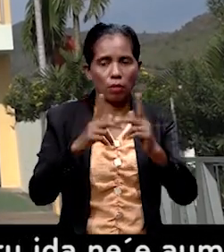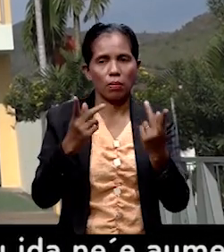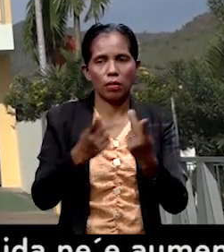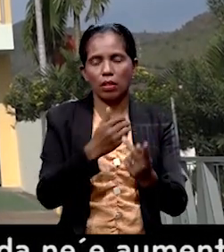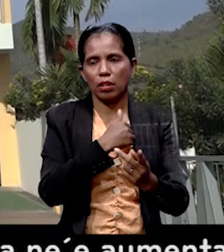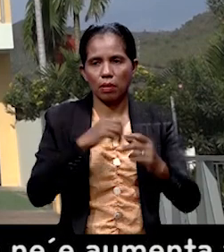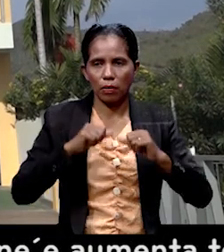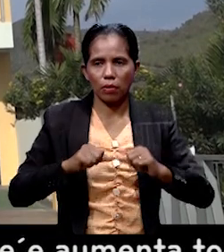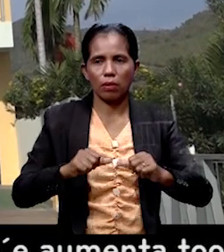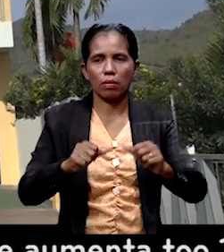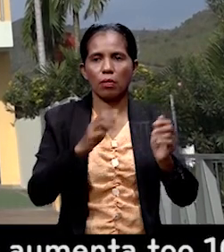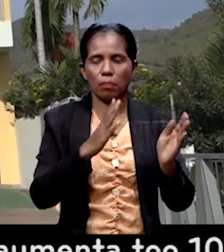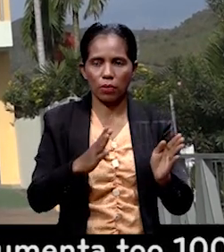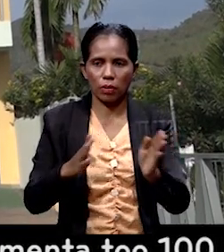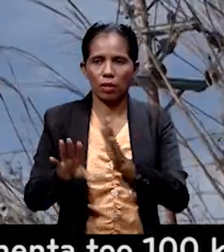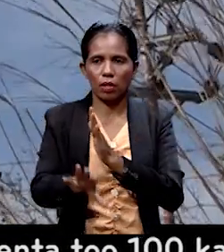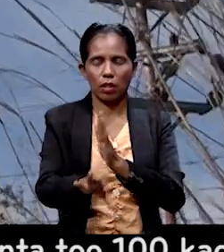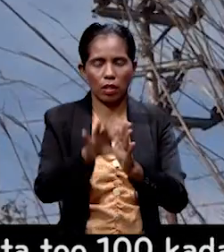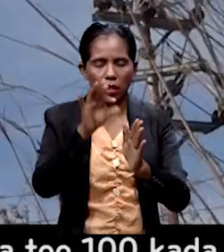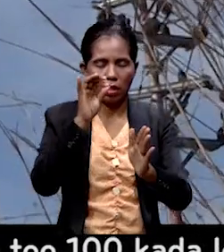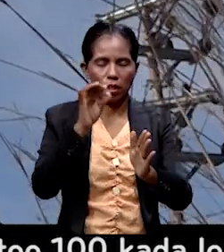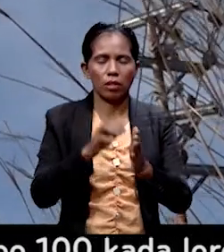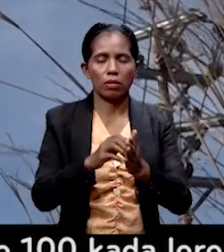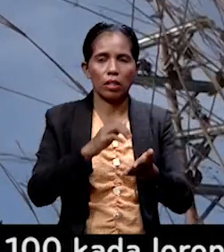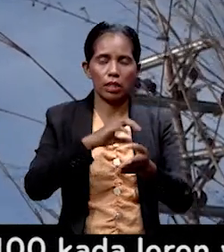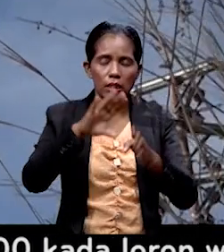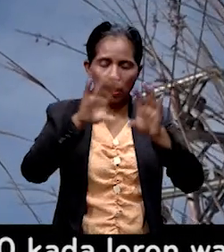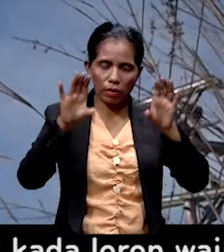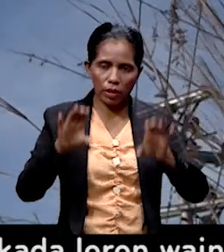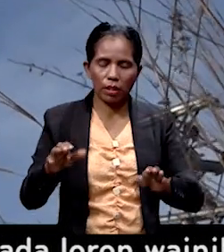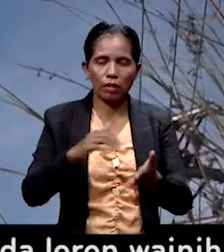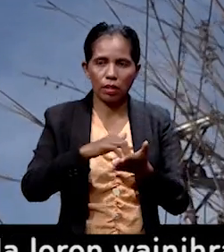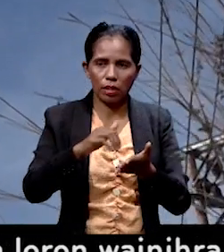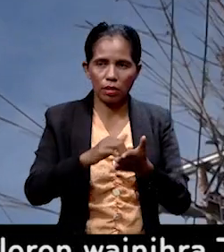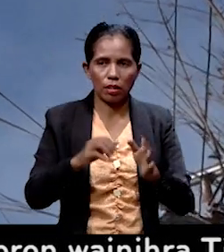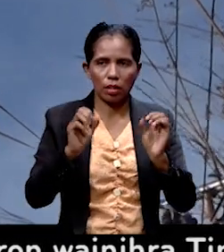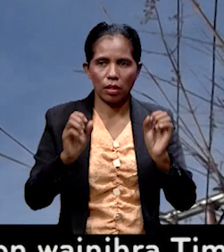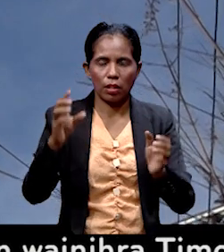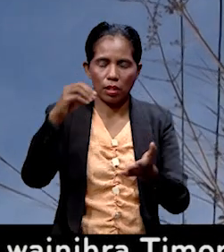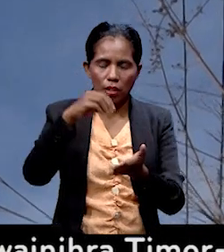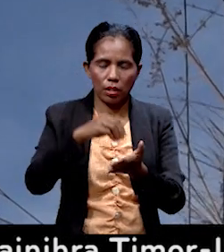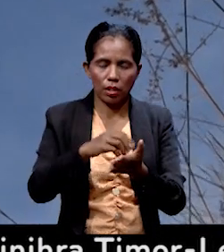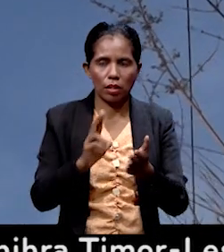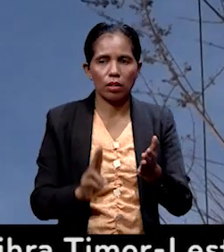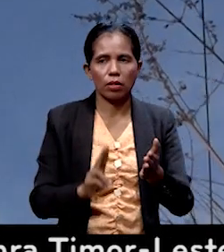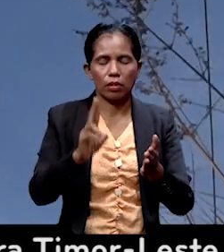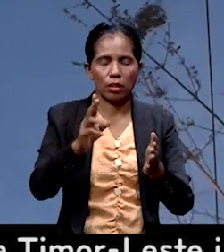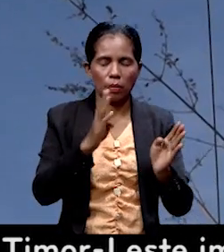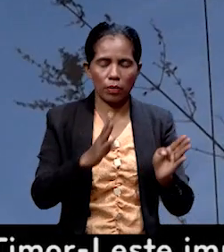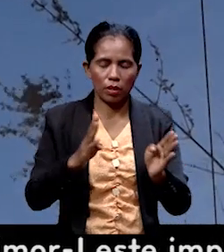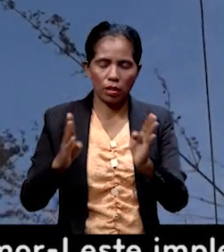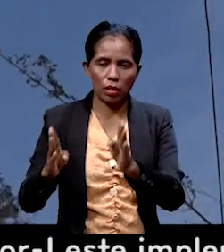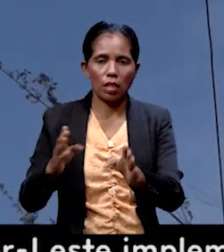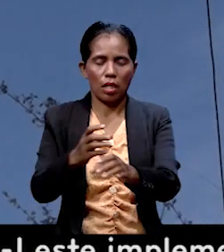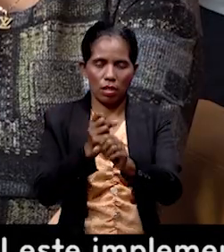continua prosesu atu hetan sertifikado lisensa wen hira aparelho komunikasau no tore nerasek iya prosesu disputa.